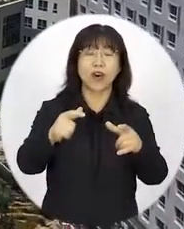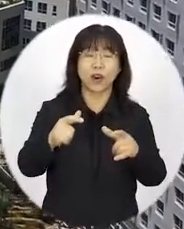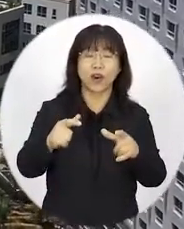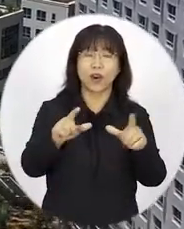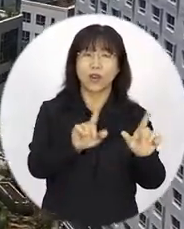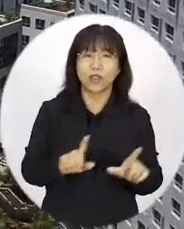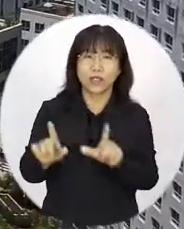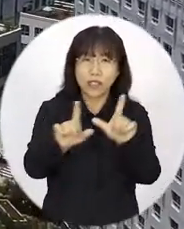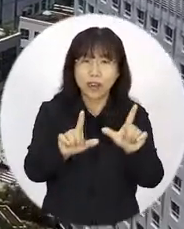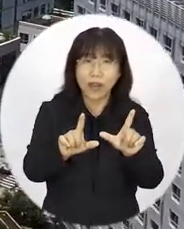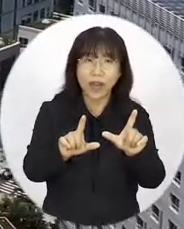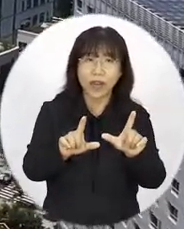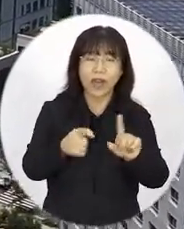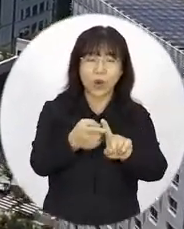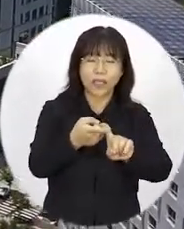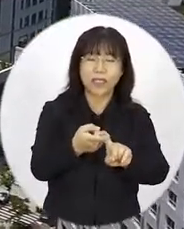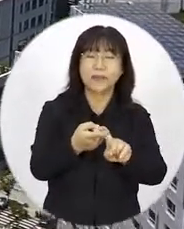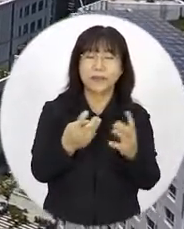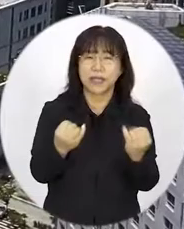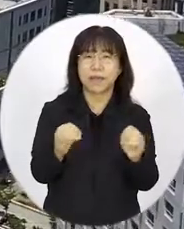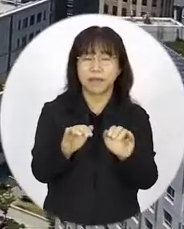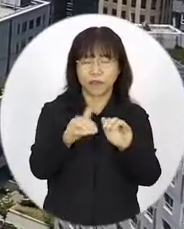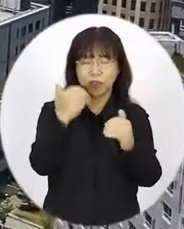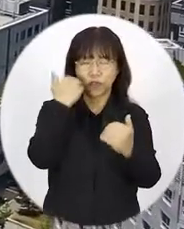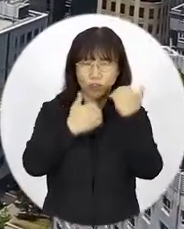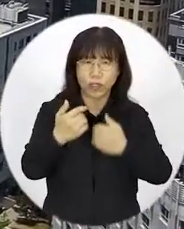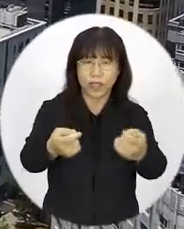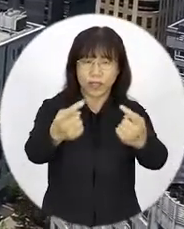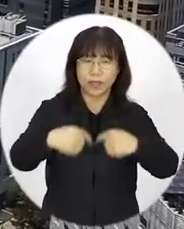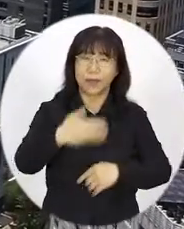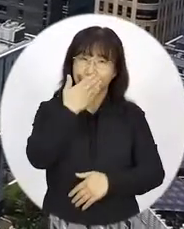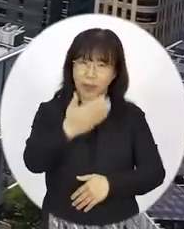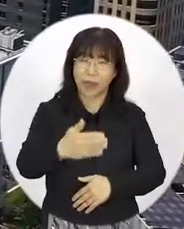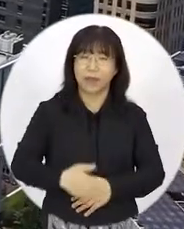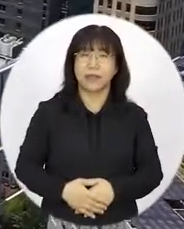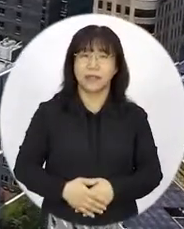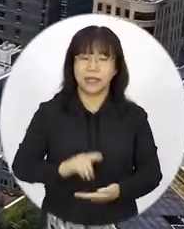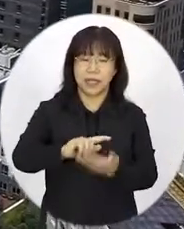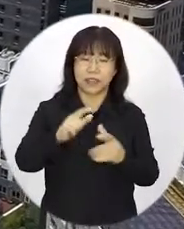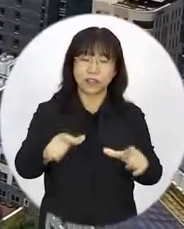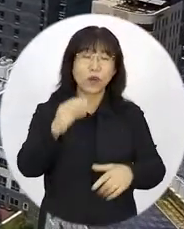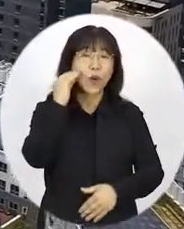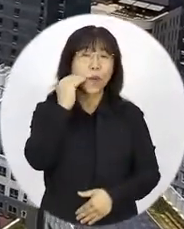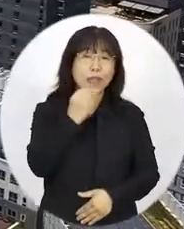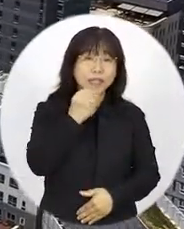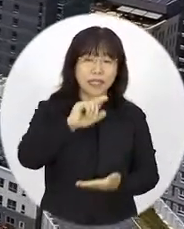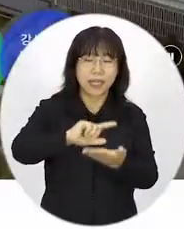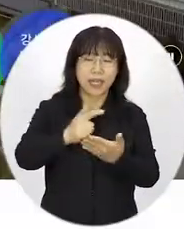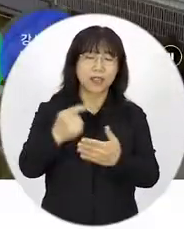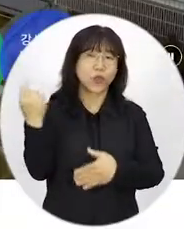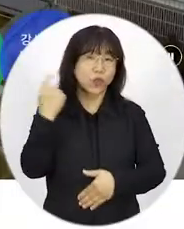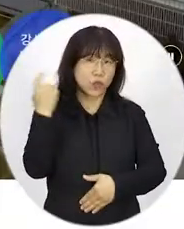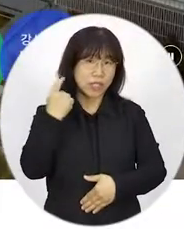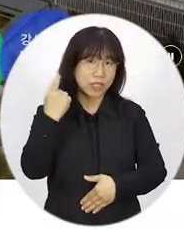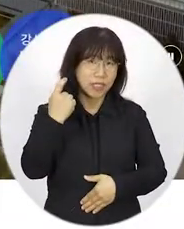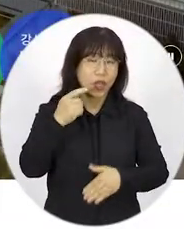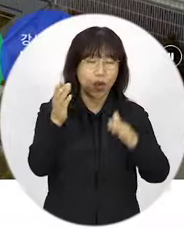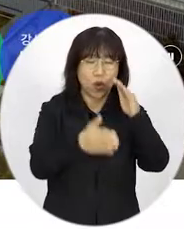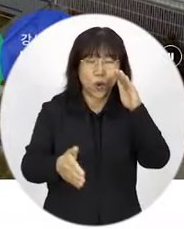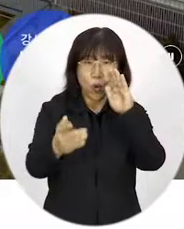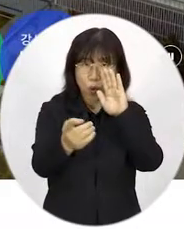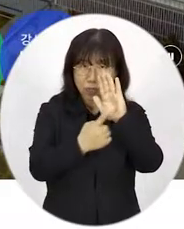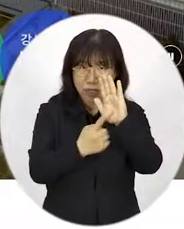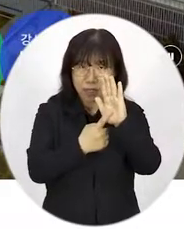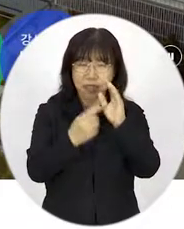강서 구정에 관심 있는 사람이면 누구나 참여할 수 있으며 신청 방법 등 자세한 사항은 강서구청 홈페이지